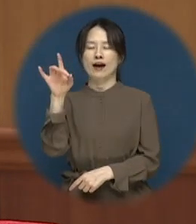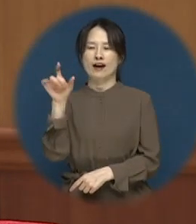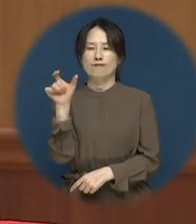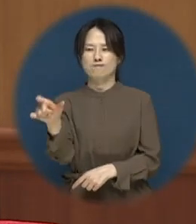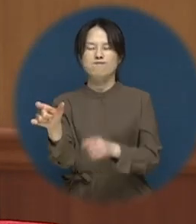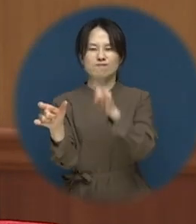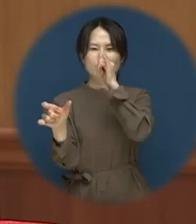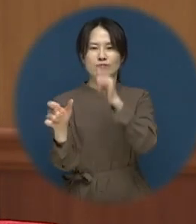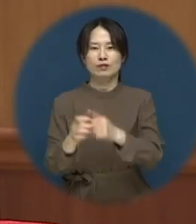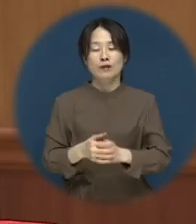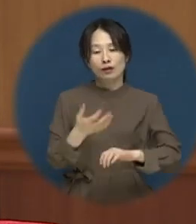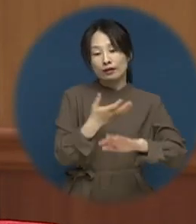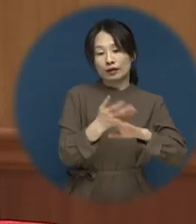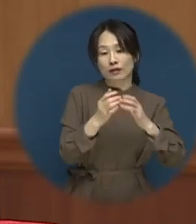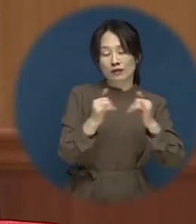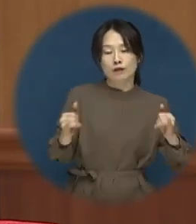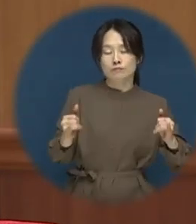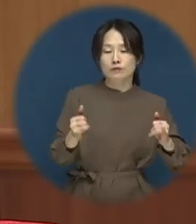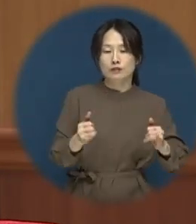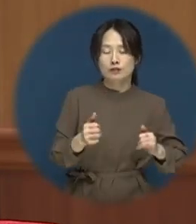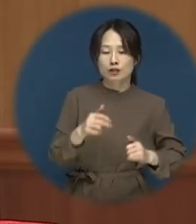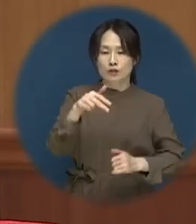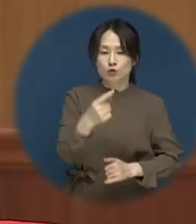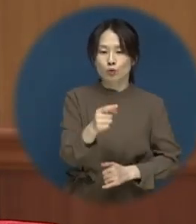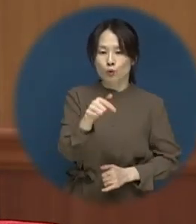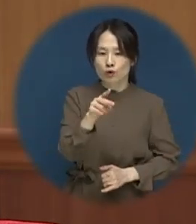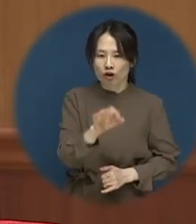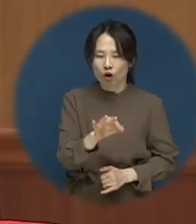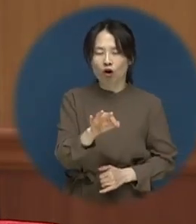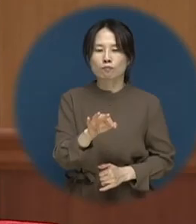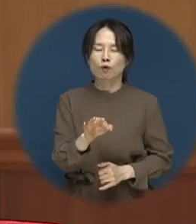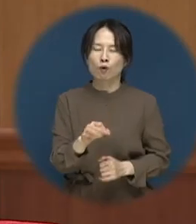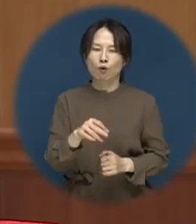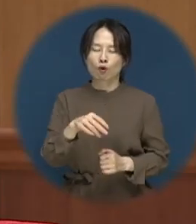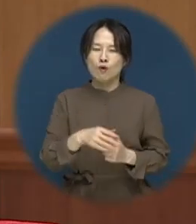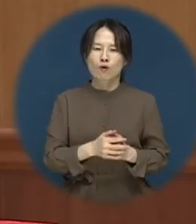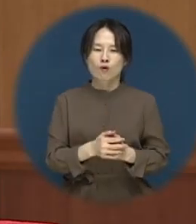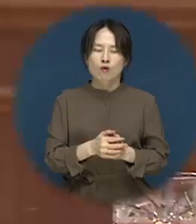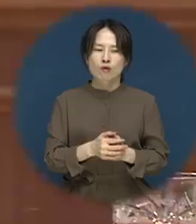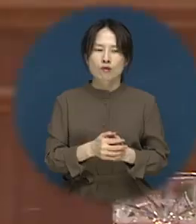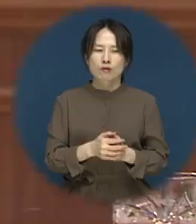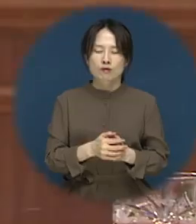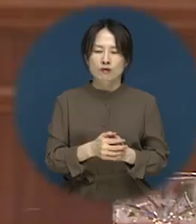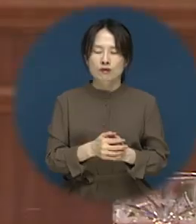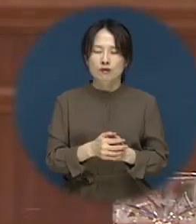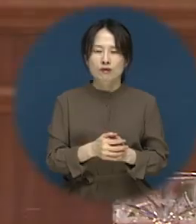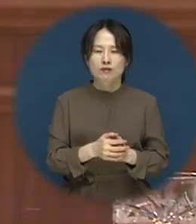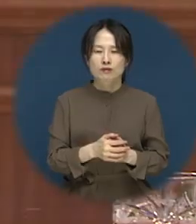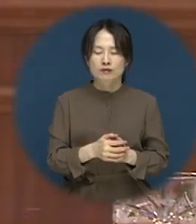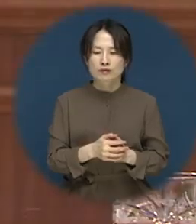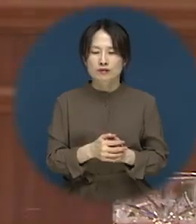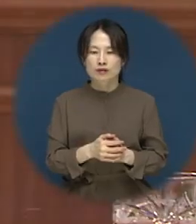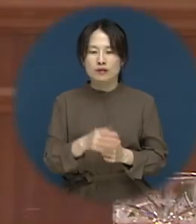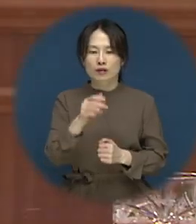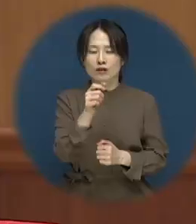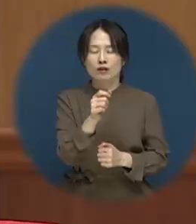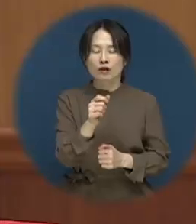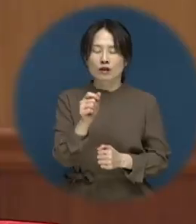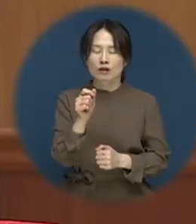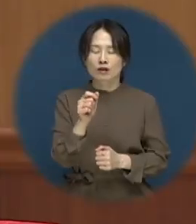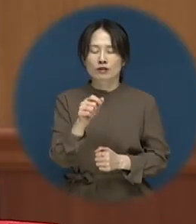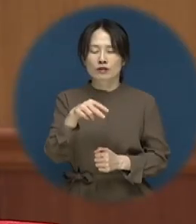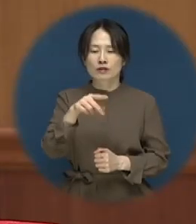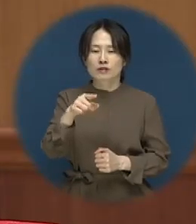이게 관리를 이제 한다고 이렇게 전화번호에 올려놓으니까 예. 연락이 오기 시작해요. 조경 관리업은